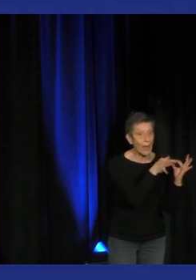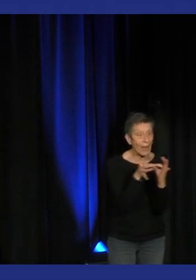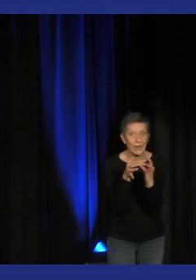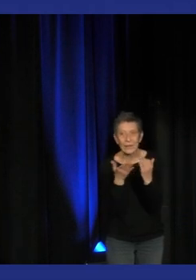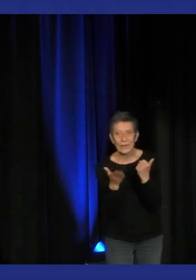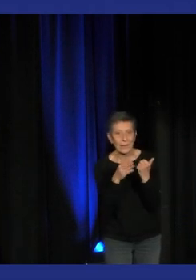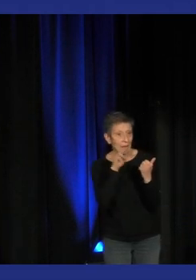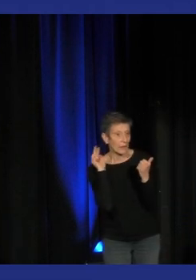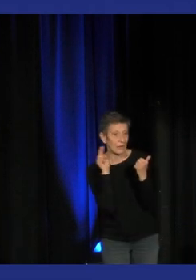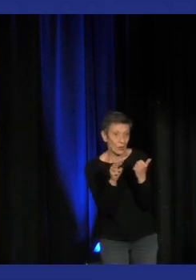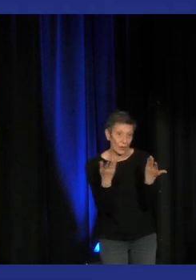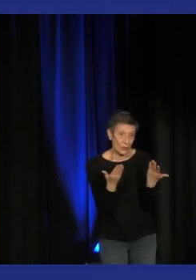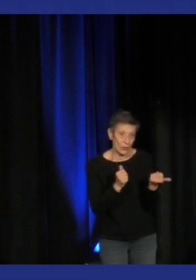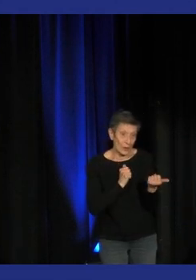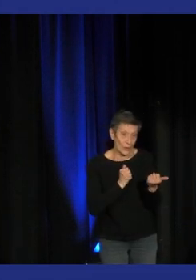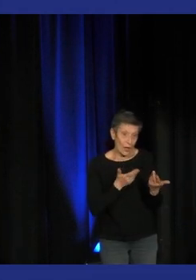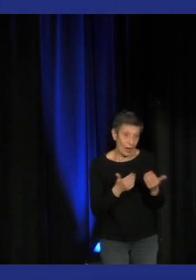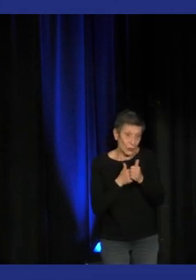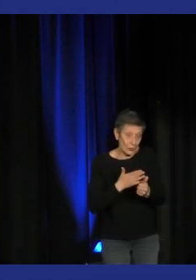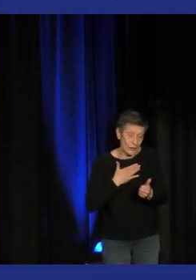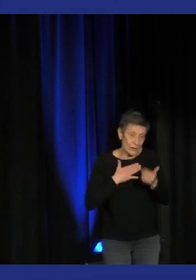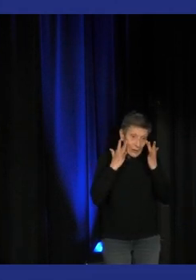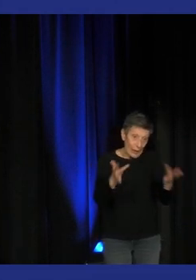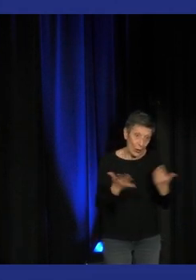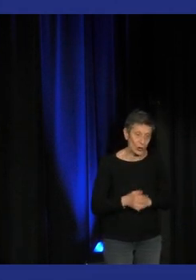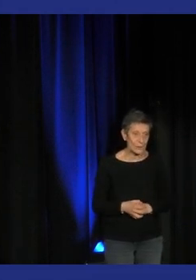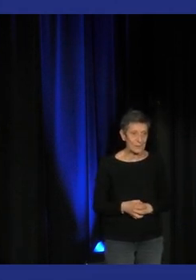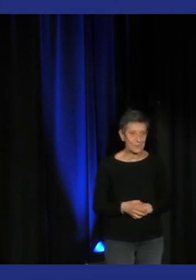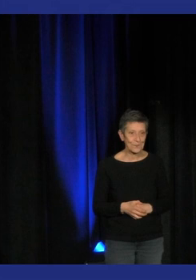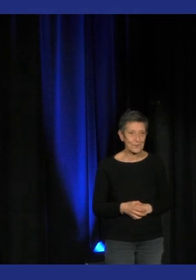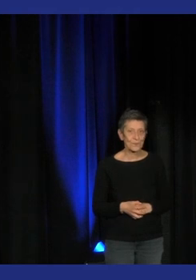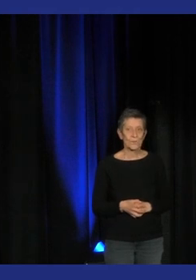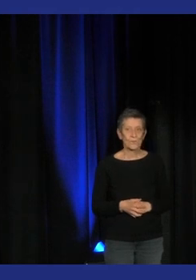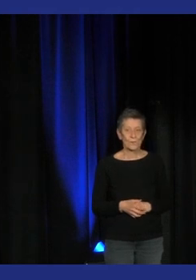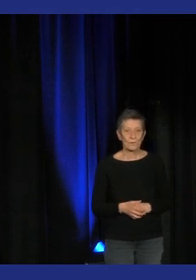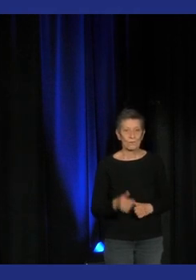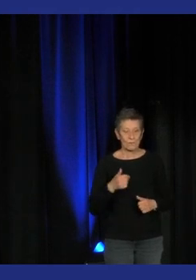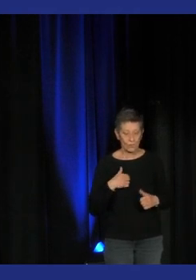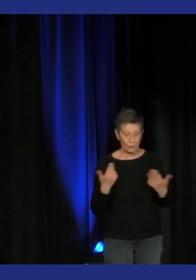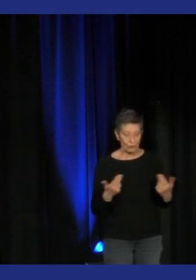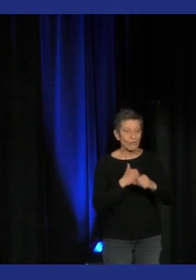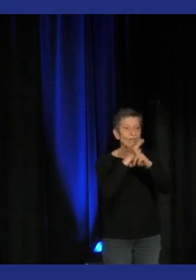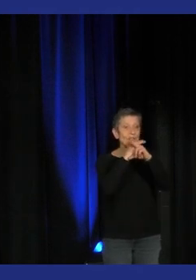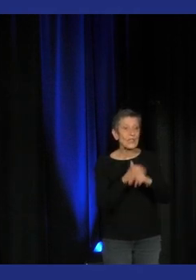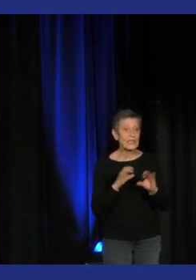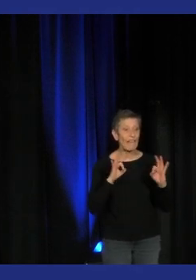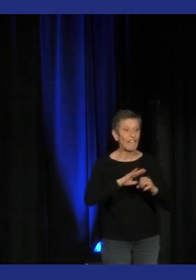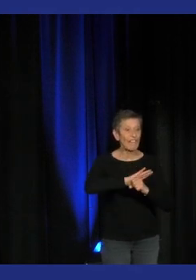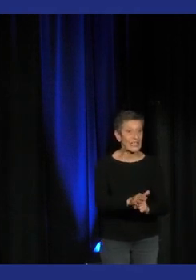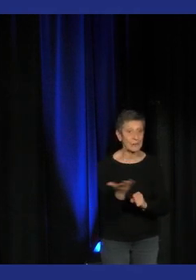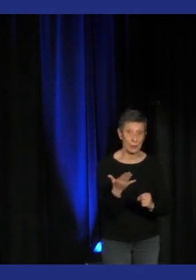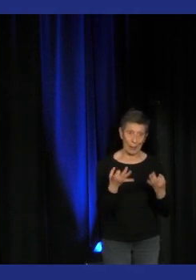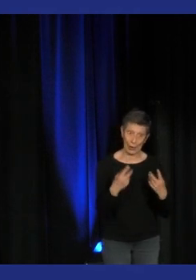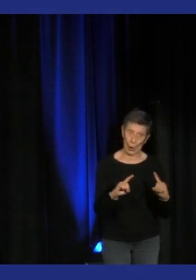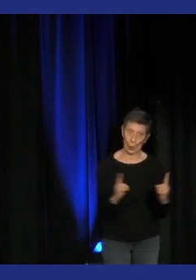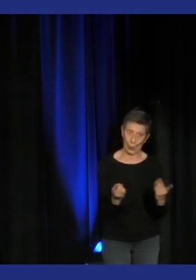point de vue personnel à travers ma propre histoire. Donc, je vais commencer par définir brièvement le validisme, parce qu'on n'a pas beaucoup de temps par